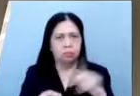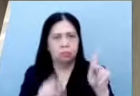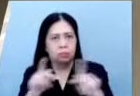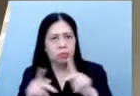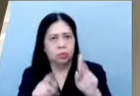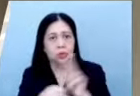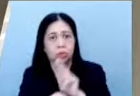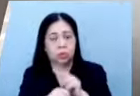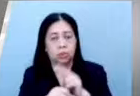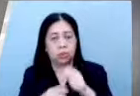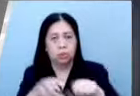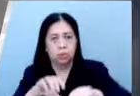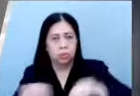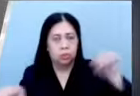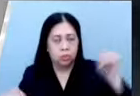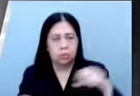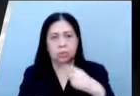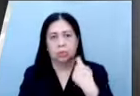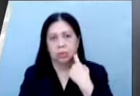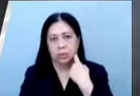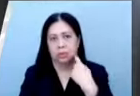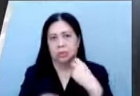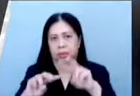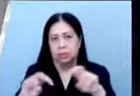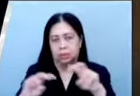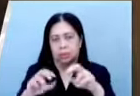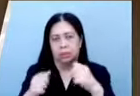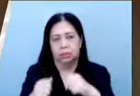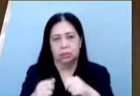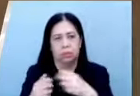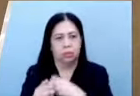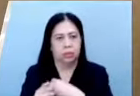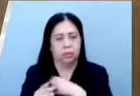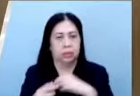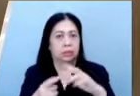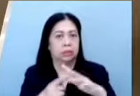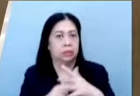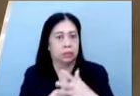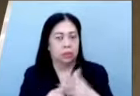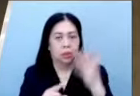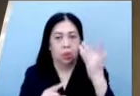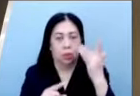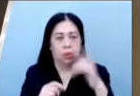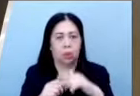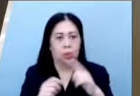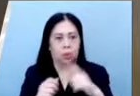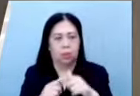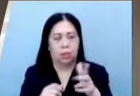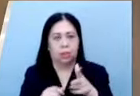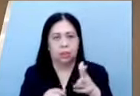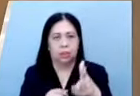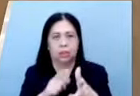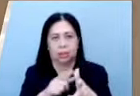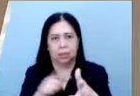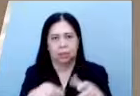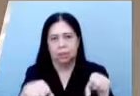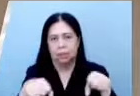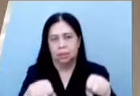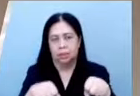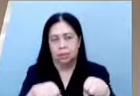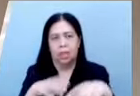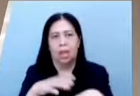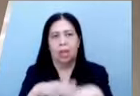bolo. Sa inisyal na investigasyon ng pulisya, nag-ugat ang gulo dahil sa pagparada umano ng mga tricycle sa labas ng